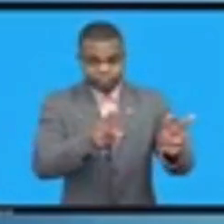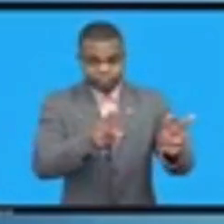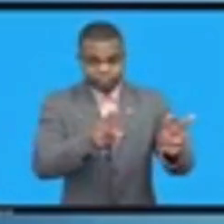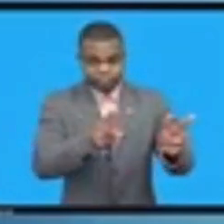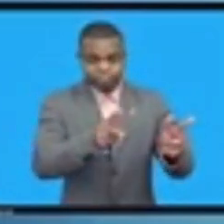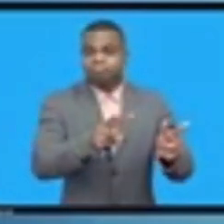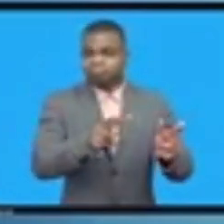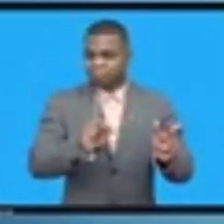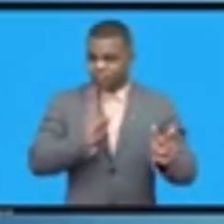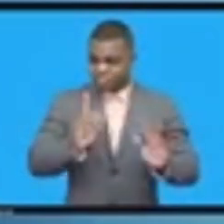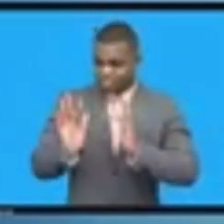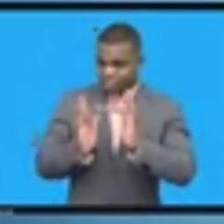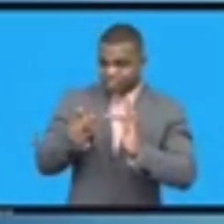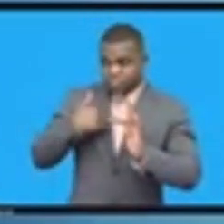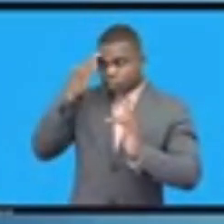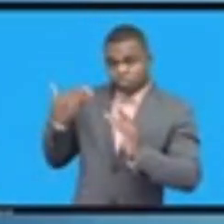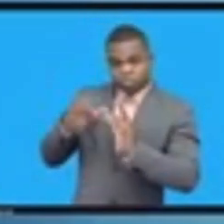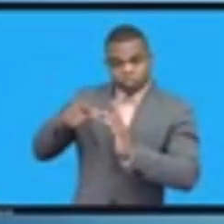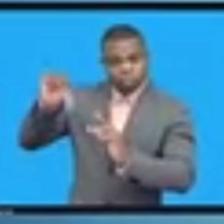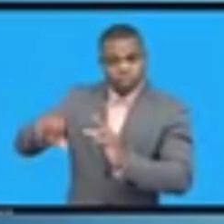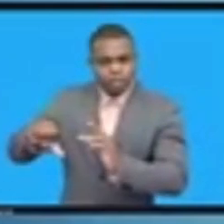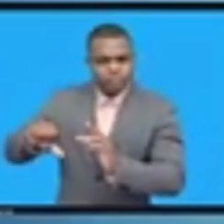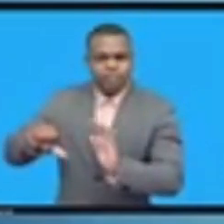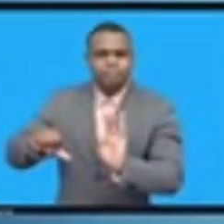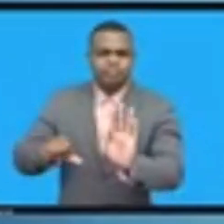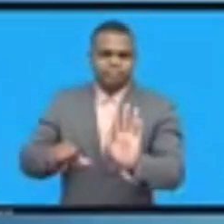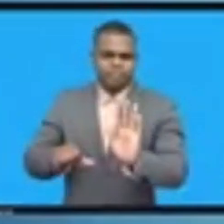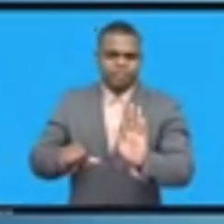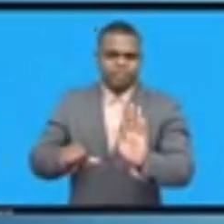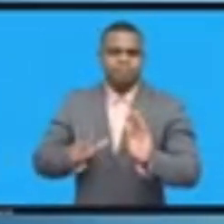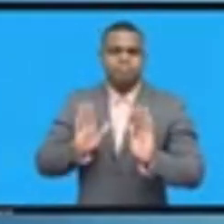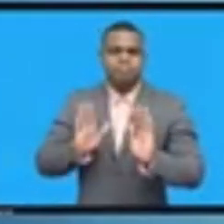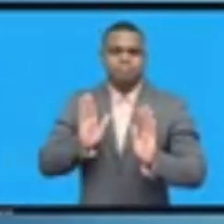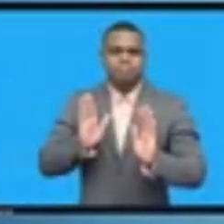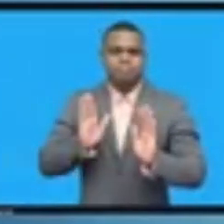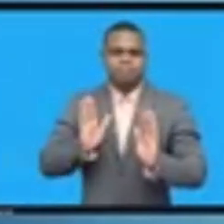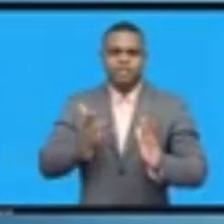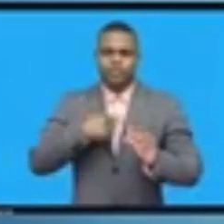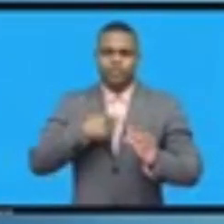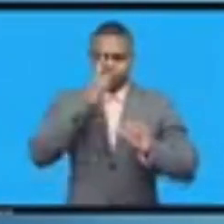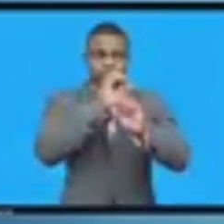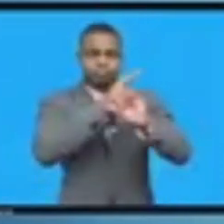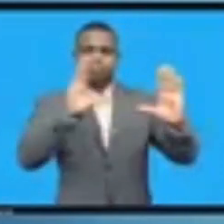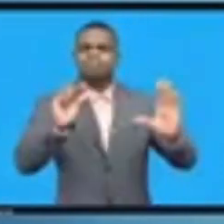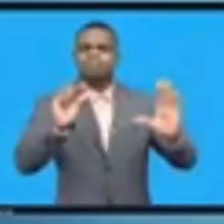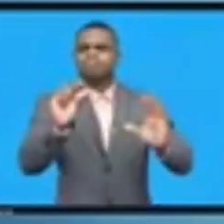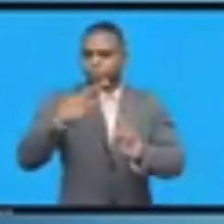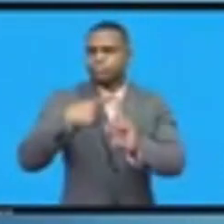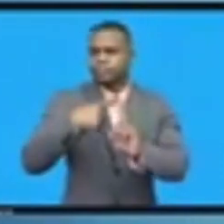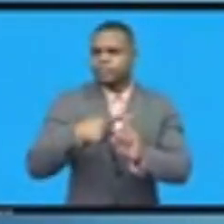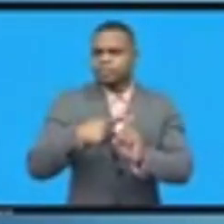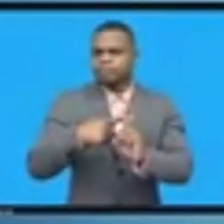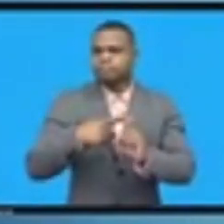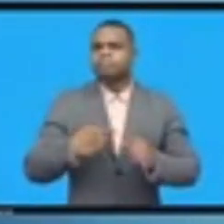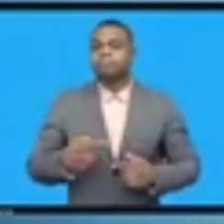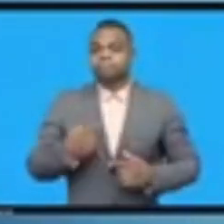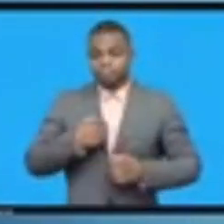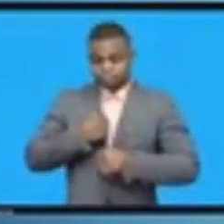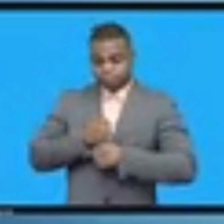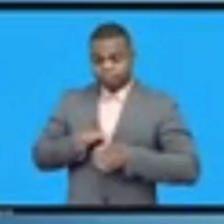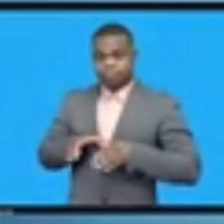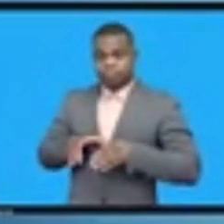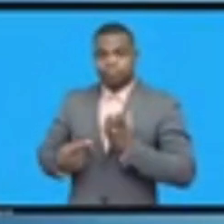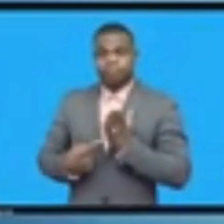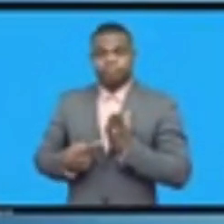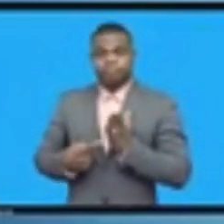一个积极的图片。首先欢迎大家，我也非常高兴出席本次